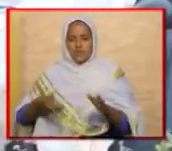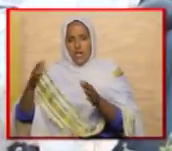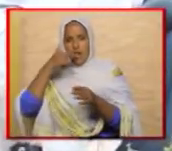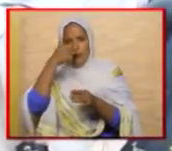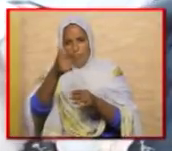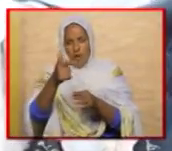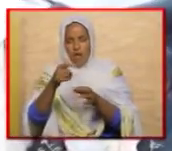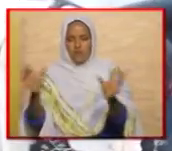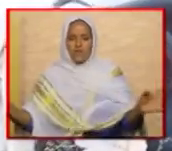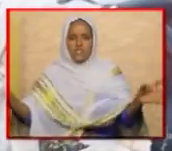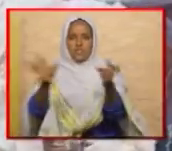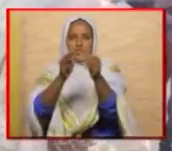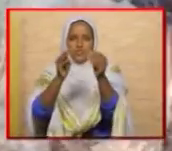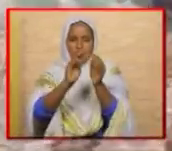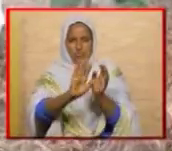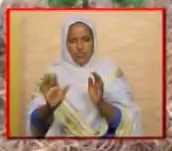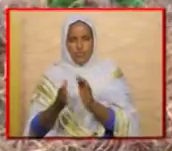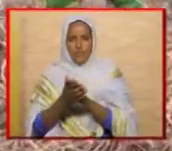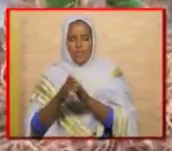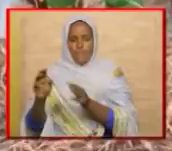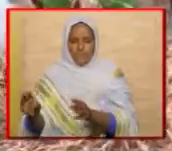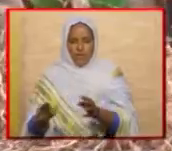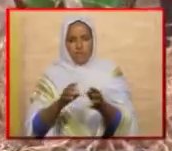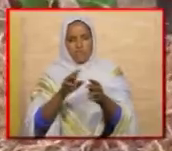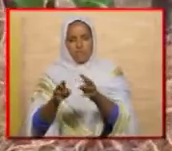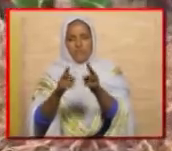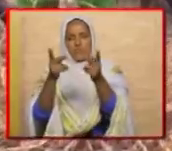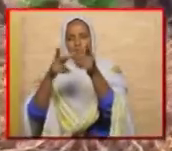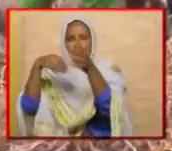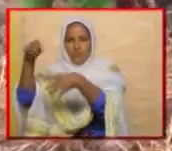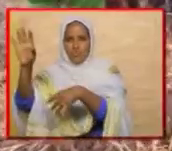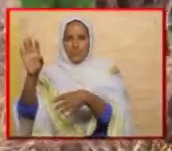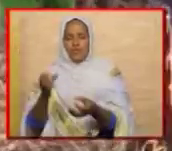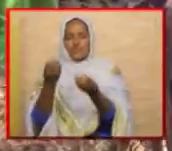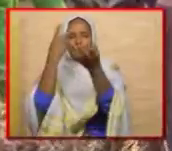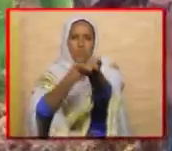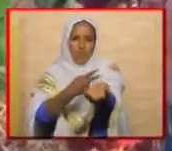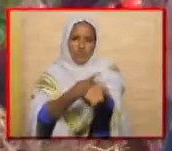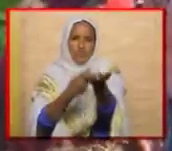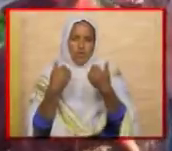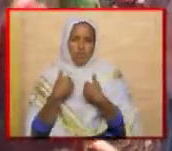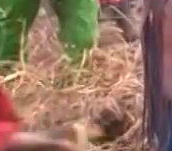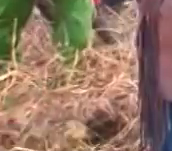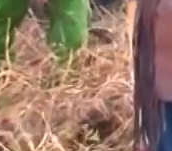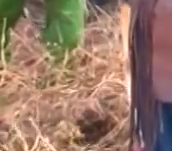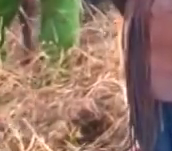ክርስቲያን ለመባል የተኮለኮሉ ከመንጋው የራቁ እልፍ በጎች አሉ።